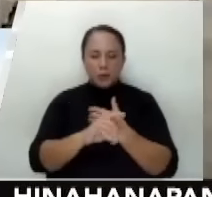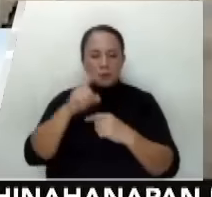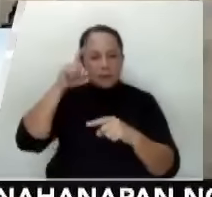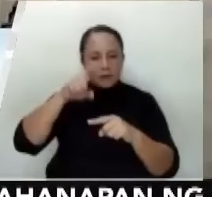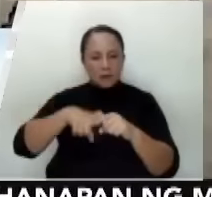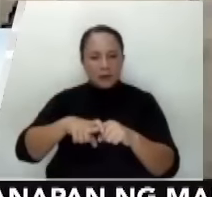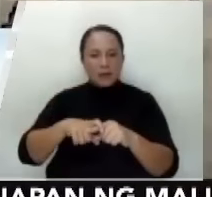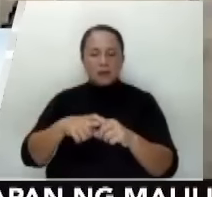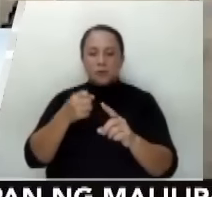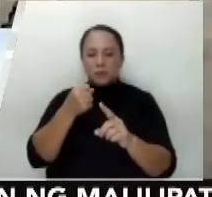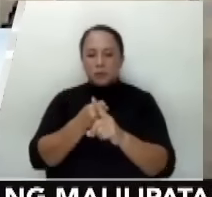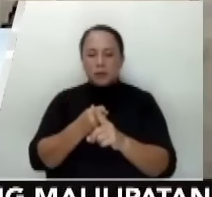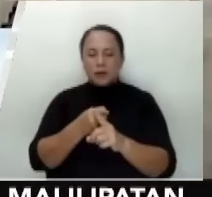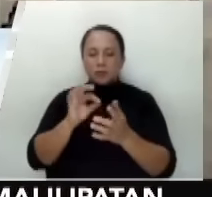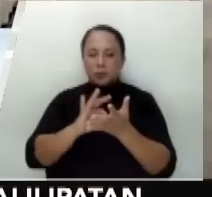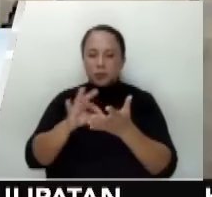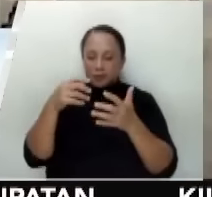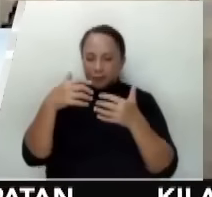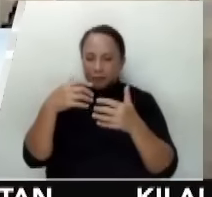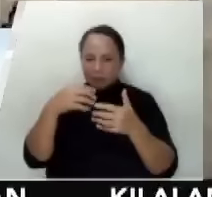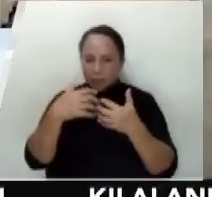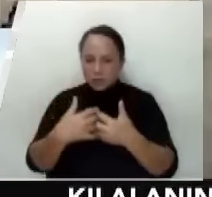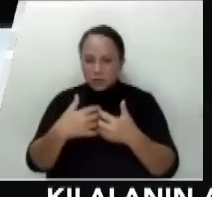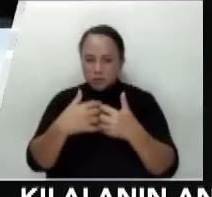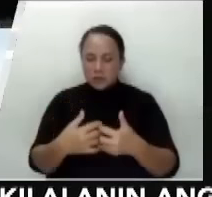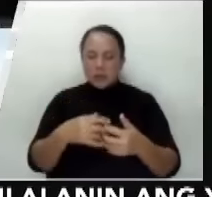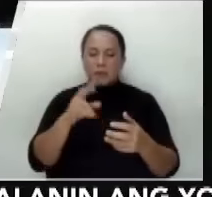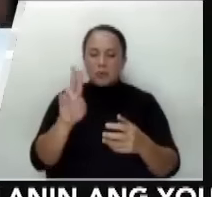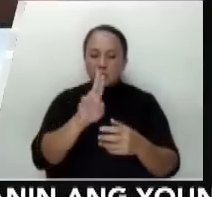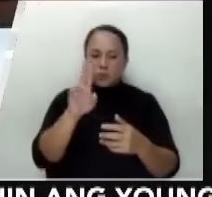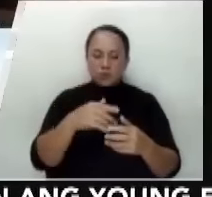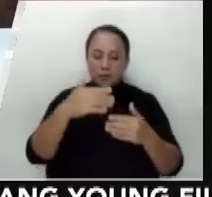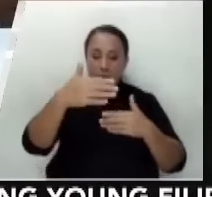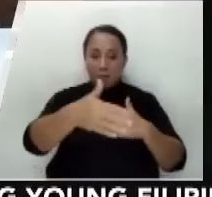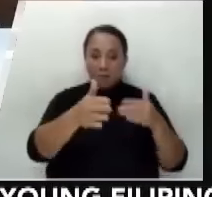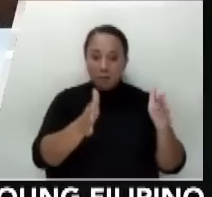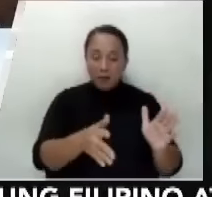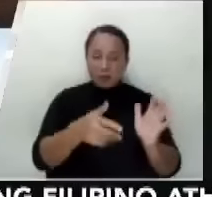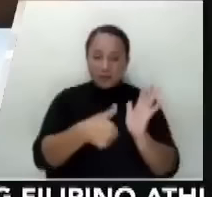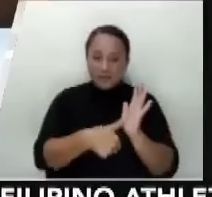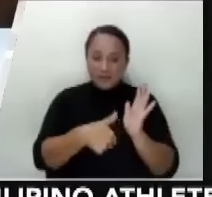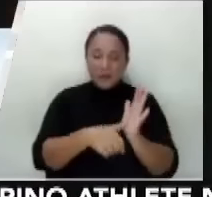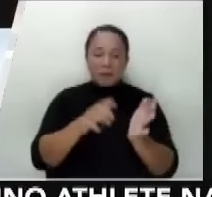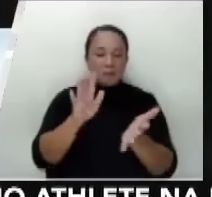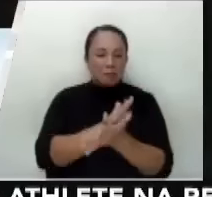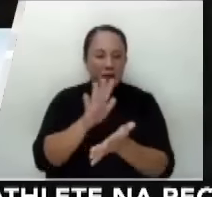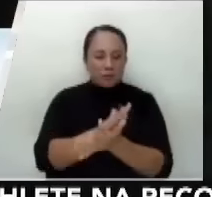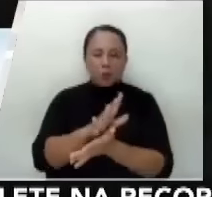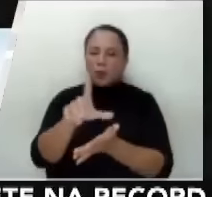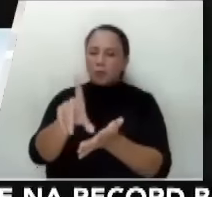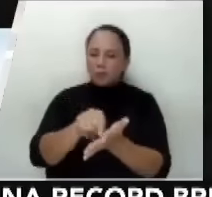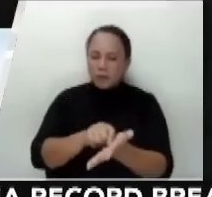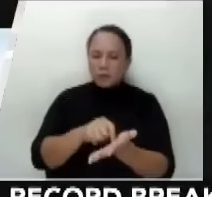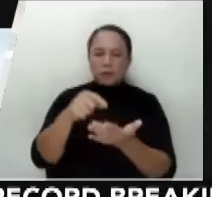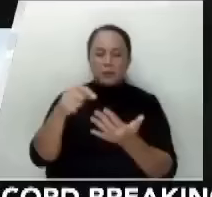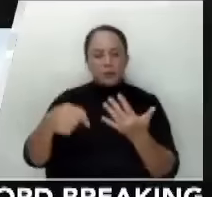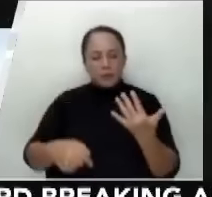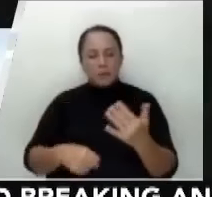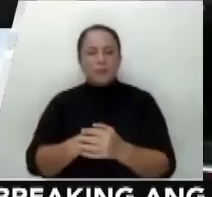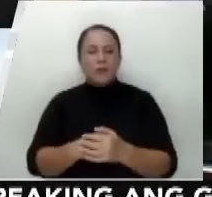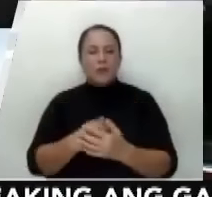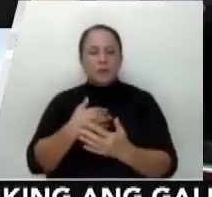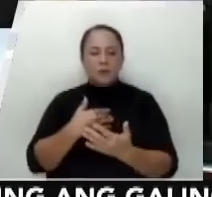automated counting machine, pati na ang mga gagamiting ballot box, ballot paper, ballot printing at iba pa. Kasunod nito, magpapalabas